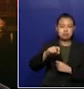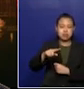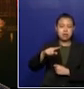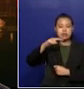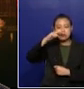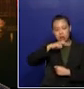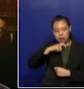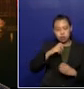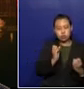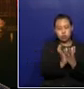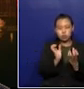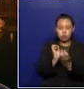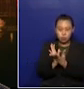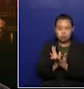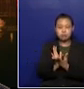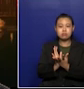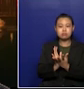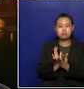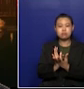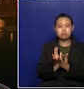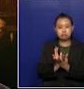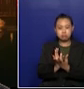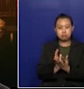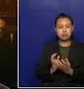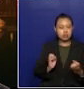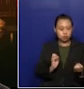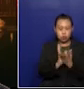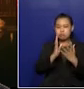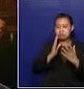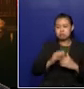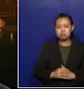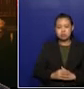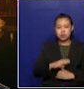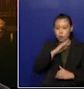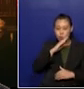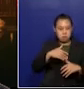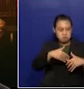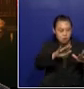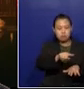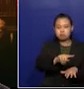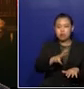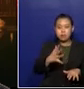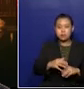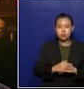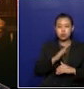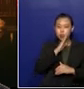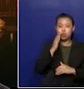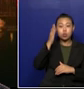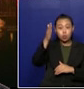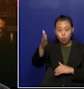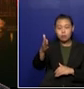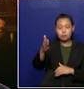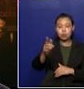ศักดิ์ศรีและความเป็นคนไทยอย่างรุนแรงถ้าท่านไม่ไล่มันนะฮะวันที่ท่านไม่อยู่แล้วผมขึ้นมาแทนท่